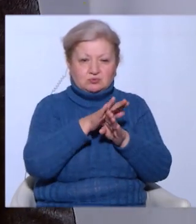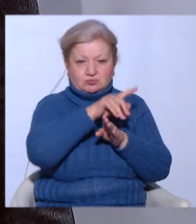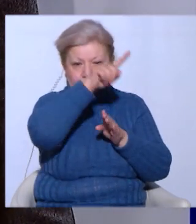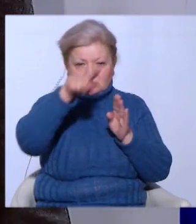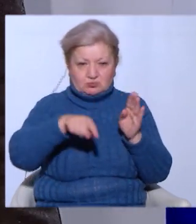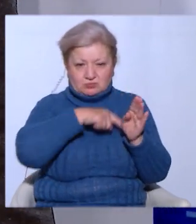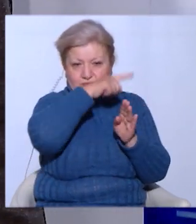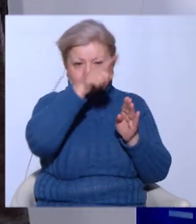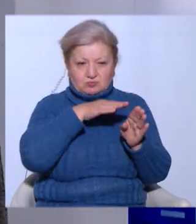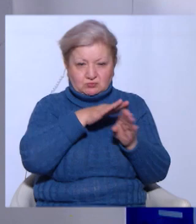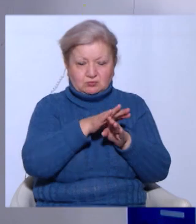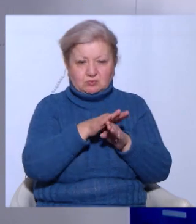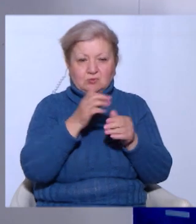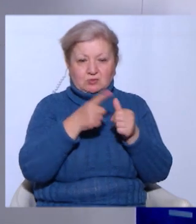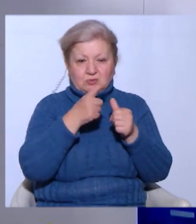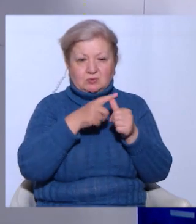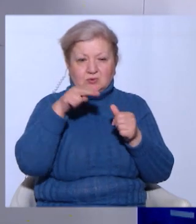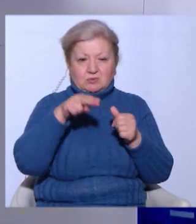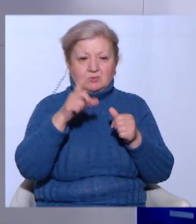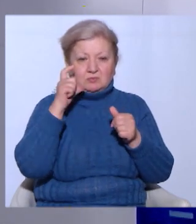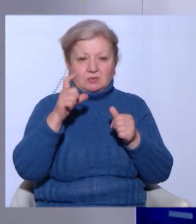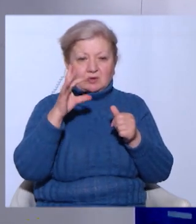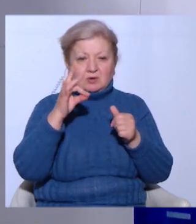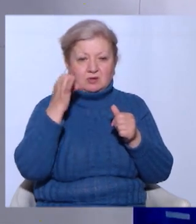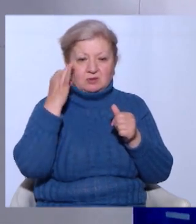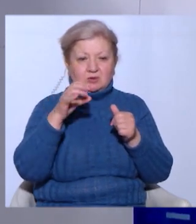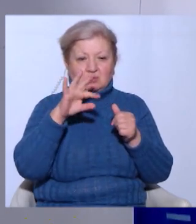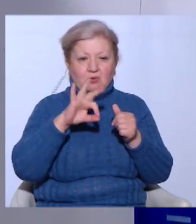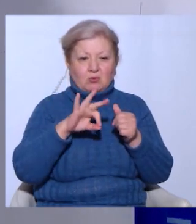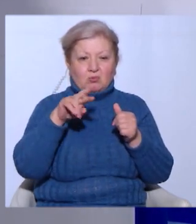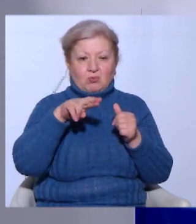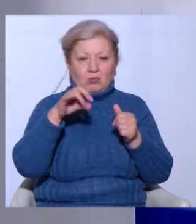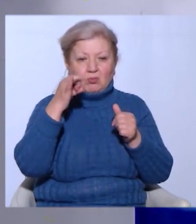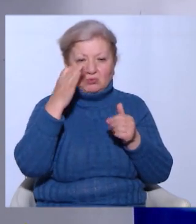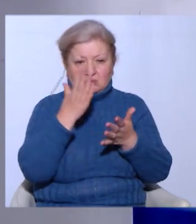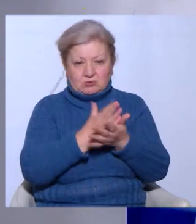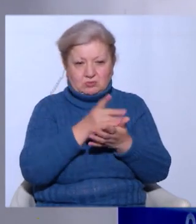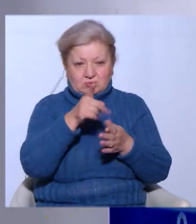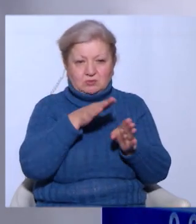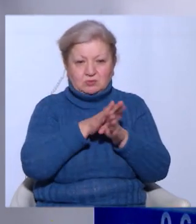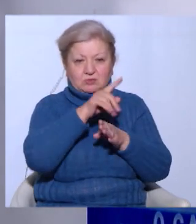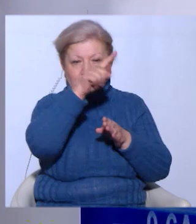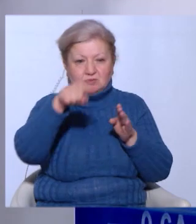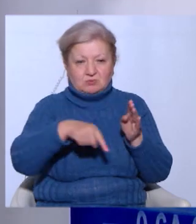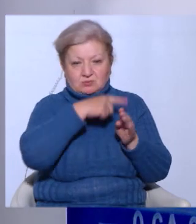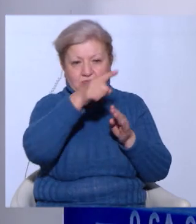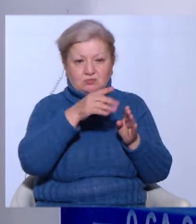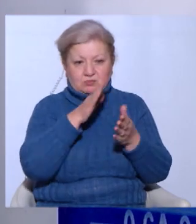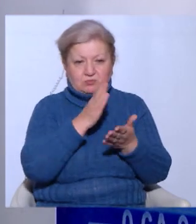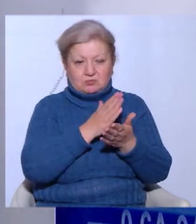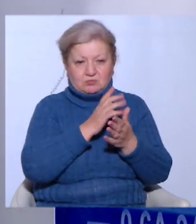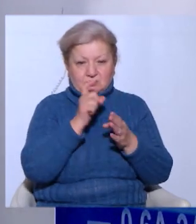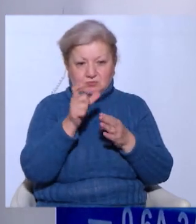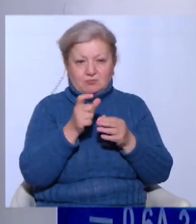ბრუნვა სრულდება, ეს არის პერიოდი, დროს, რომლის განმავლობაში წერტილი ან რაღაცა სხეული ასრულებს ერთ სრულ ბრუნს, უწოდებენ